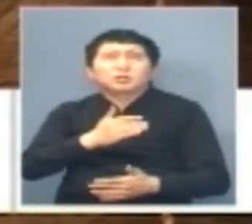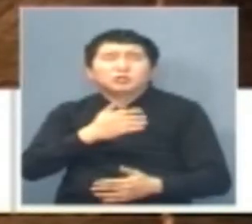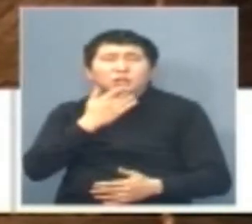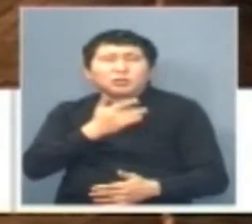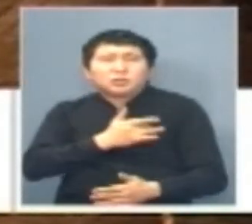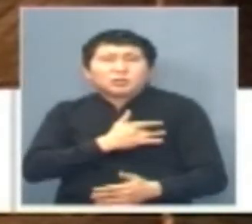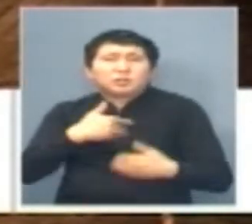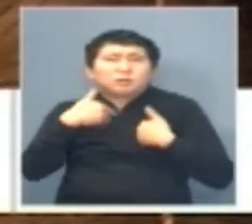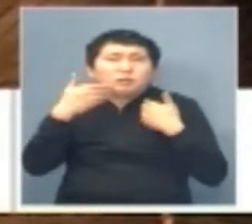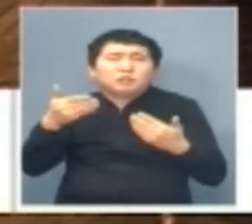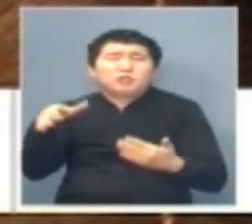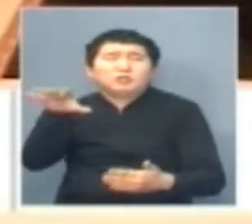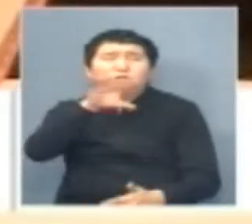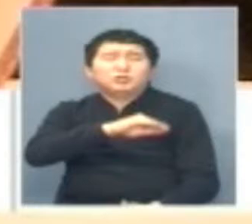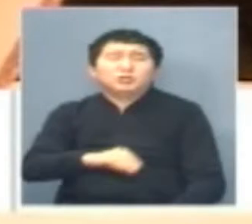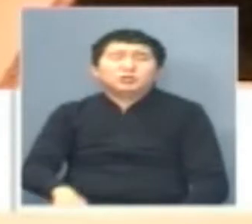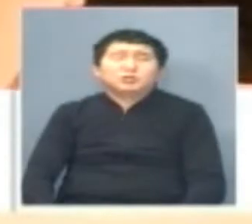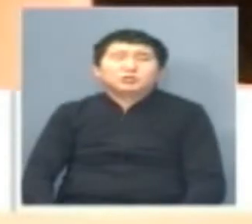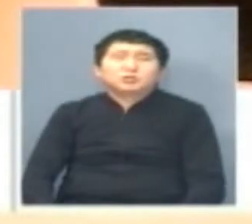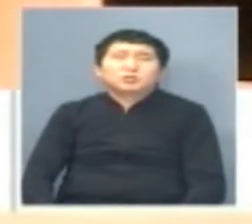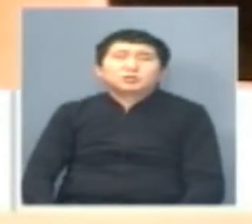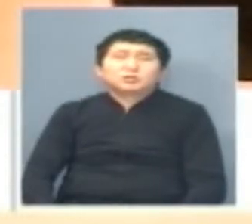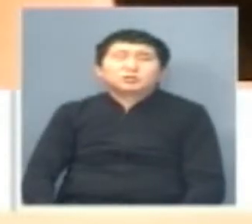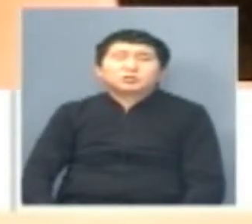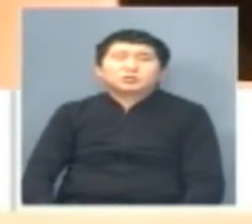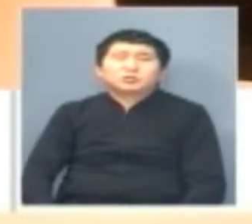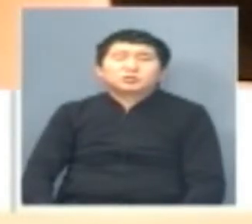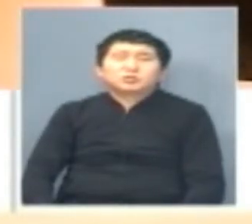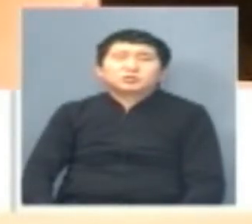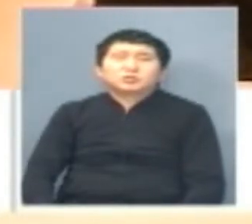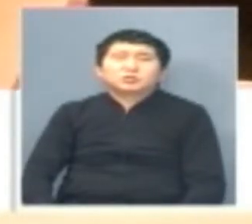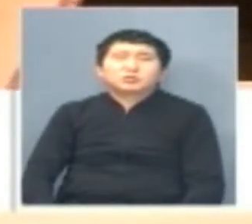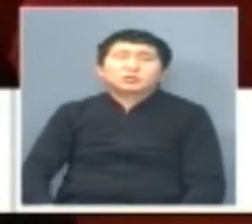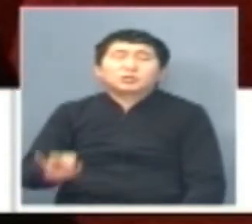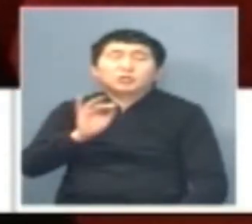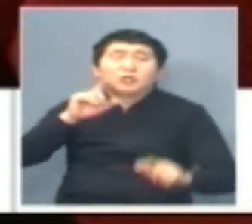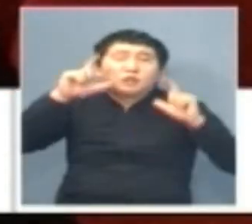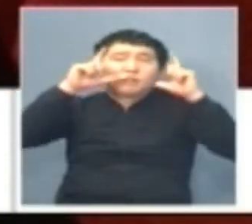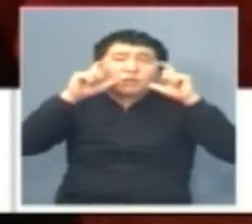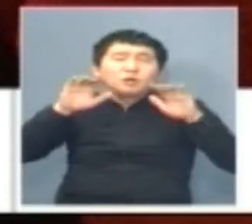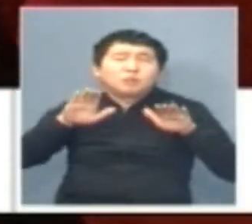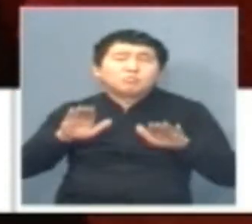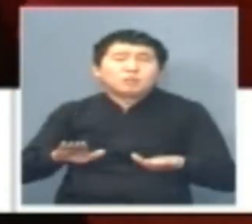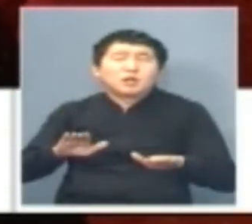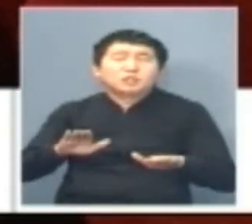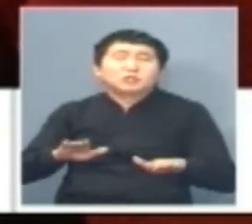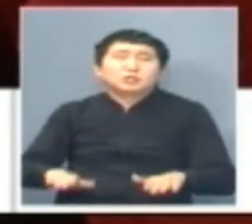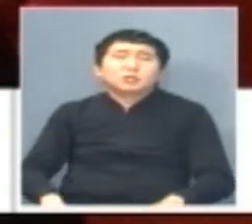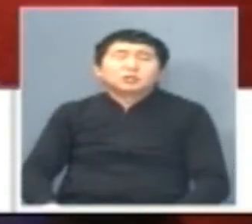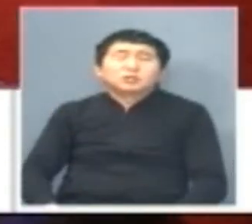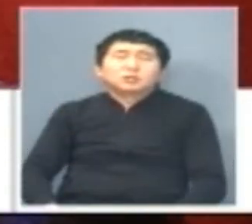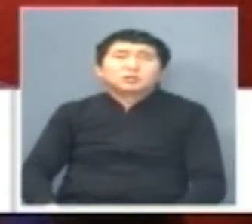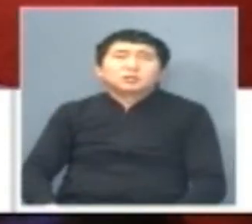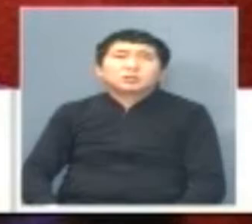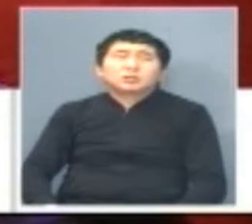маусымының ашылуына келген көрермендерге арналып, ұлттық киімдер орналастырылған фотоаймақ қойылды. Ал қойылым алдында сахнада аластау рәсімі